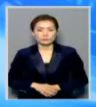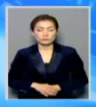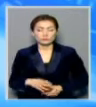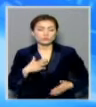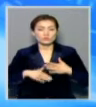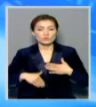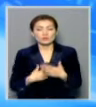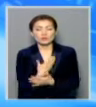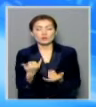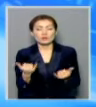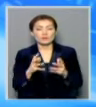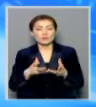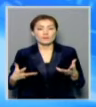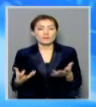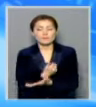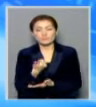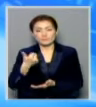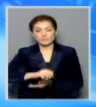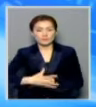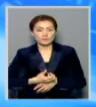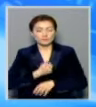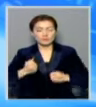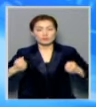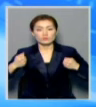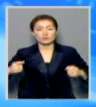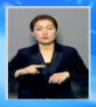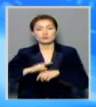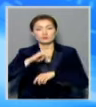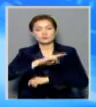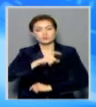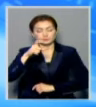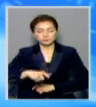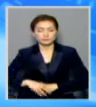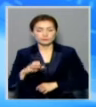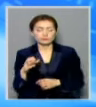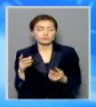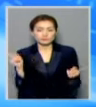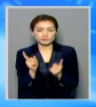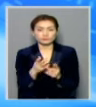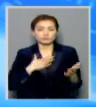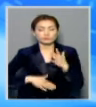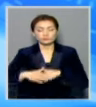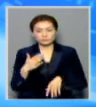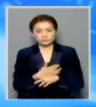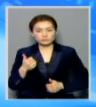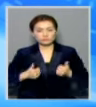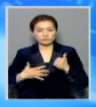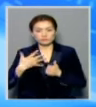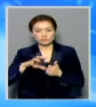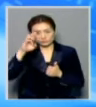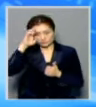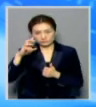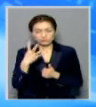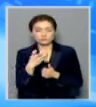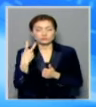Сүйінші, атыраулықтар әлем чемпионатынан жүлдемен оралды. Спортшыларды әуежайдан жанкүйерлері сән салтанатымен қарсы алды. Сайысқа 26